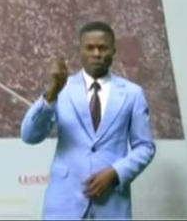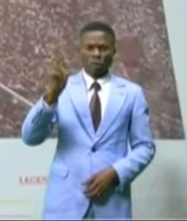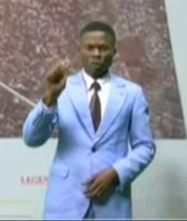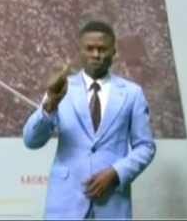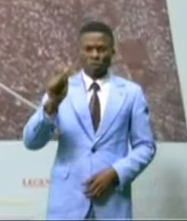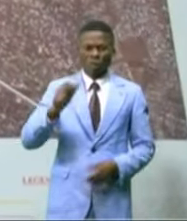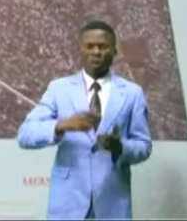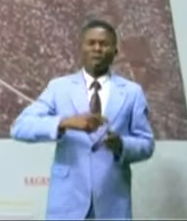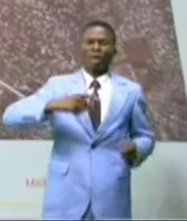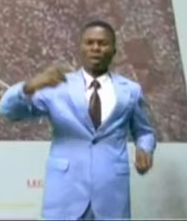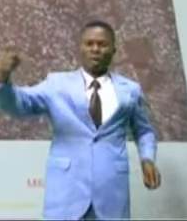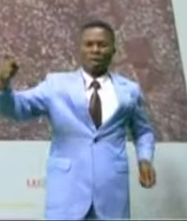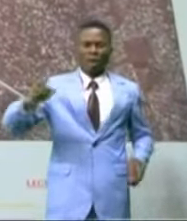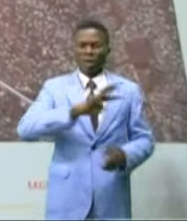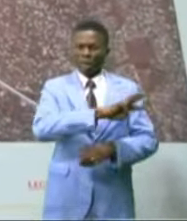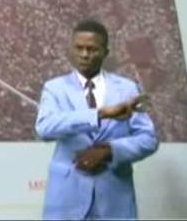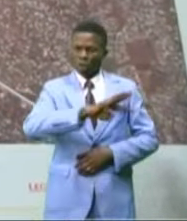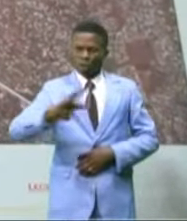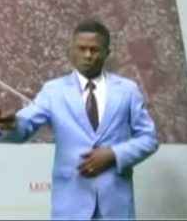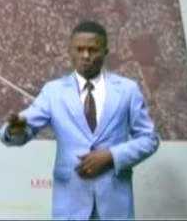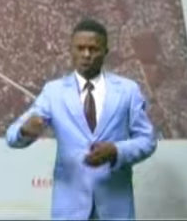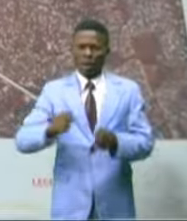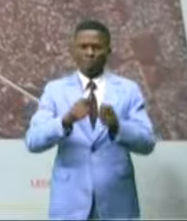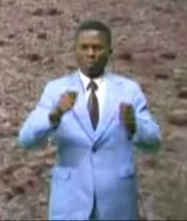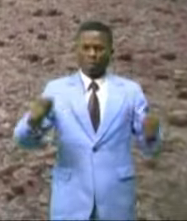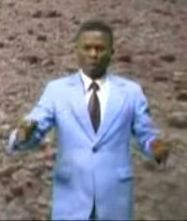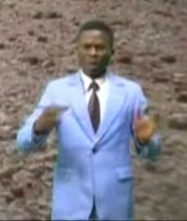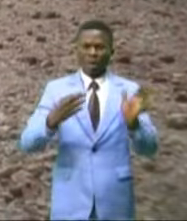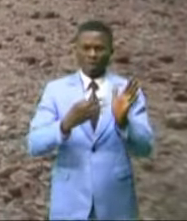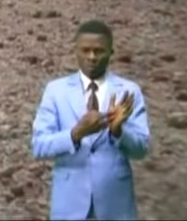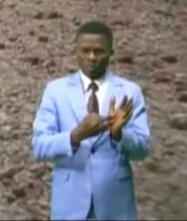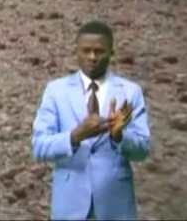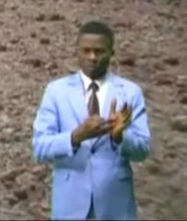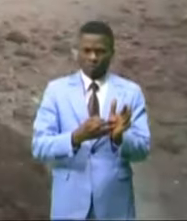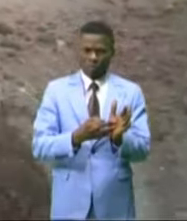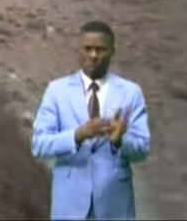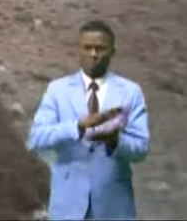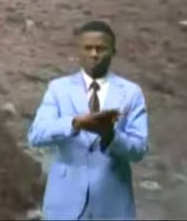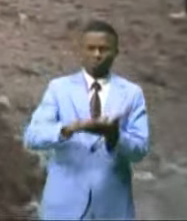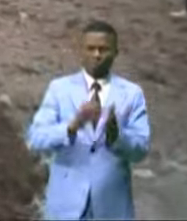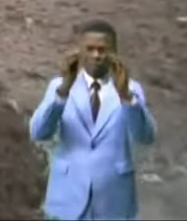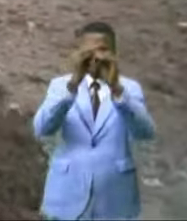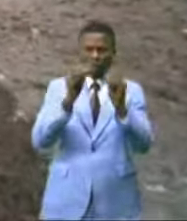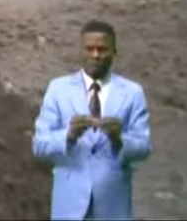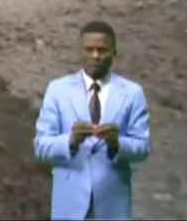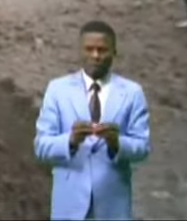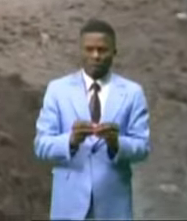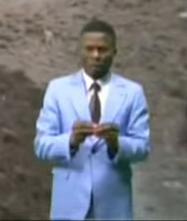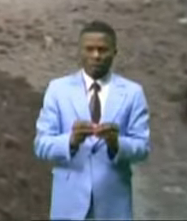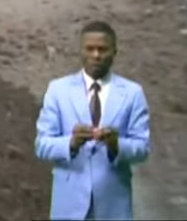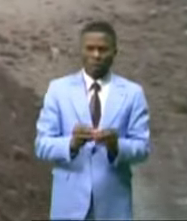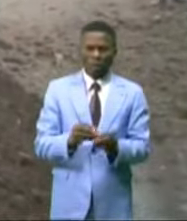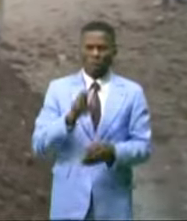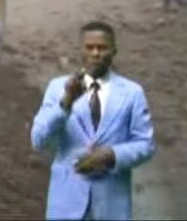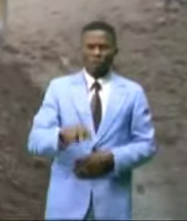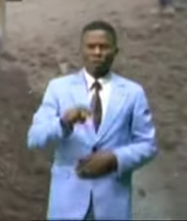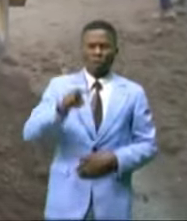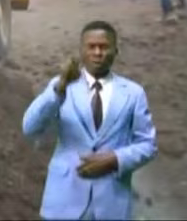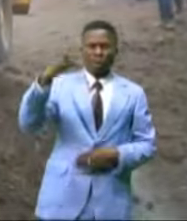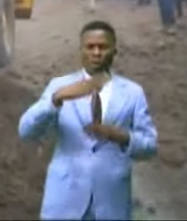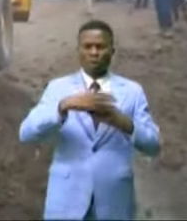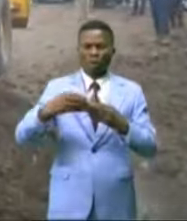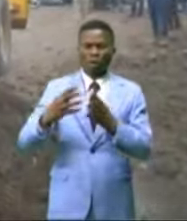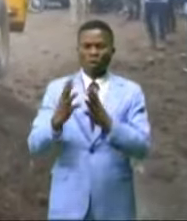longueur de 3080 m linéire et le coût total est évalué à plus de 2 millions de dollars